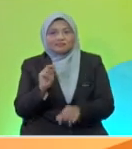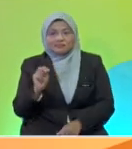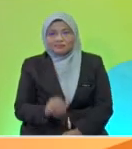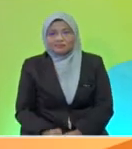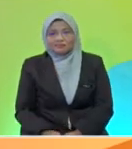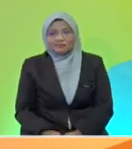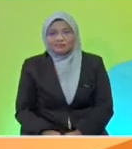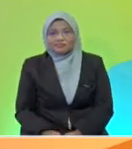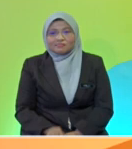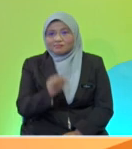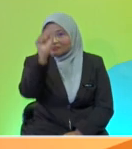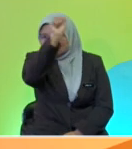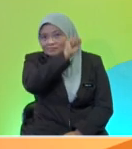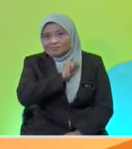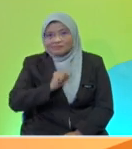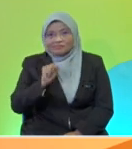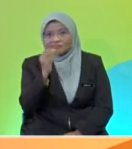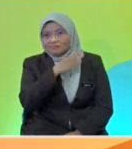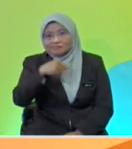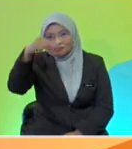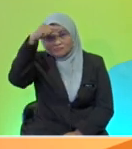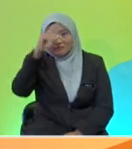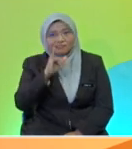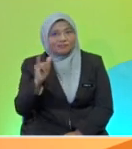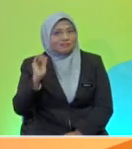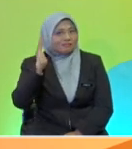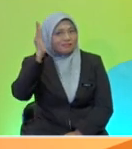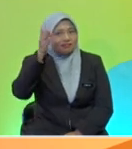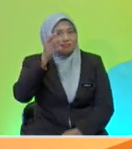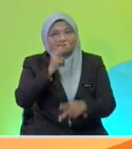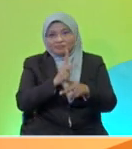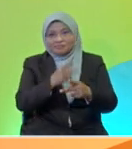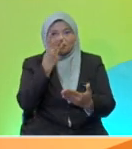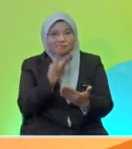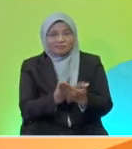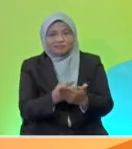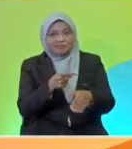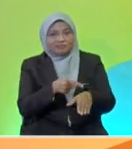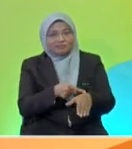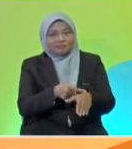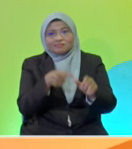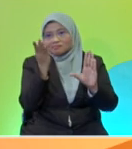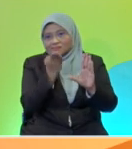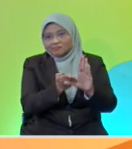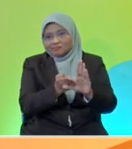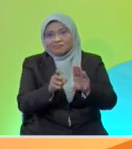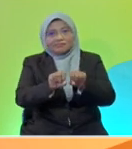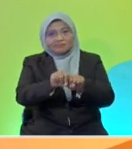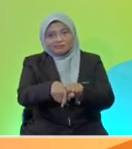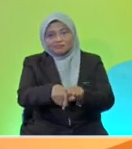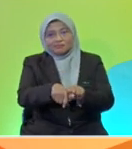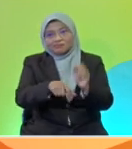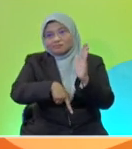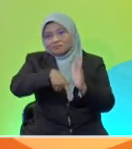saya ini dan abangnya akan menyimpan uang simpanan mereka di bank supaya lebih lama